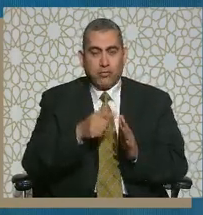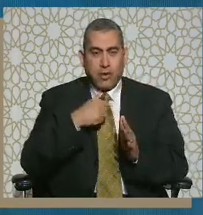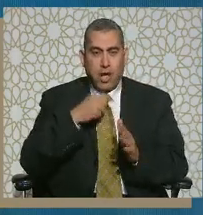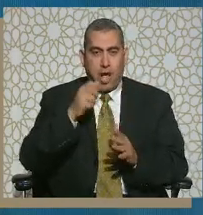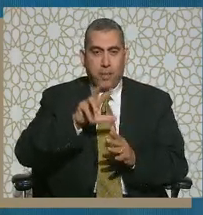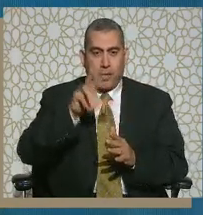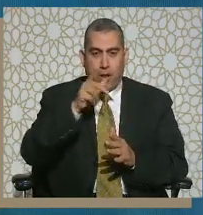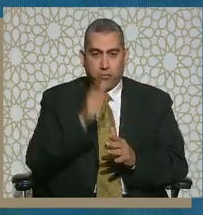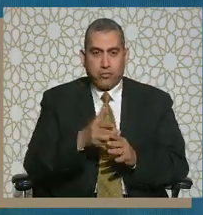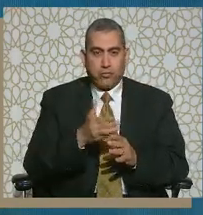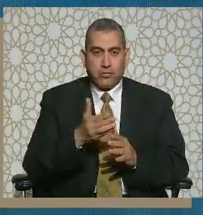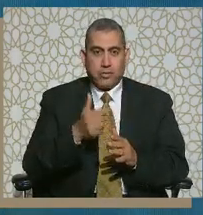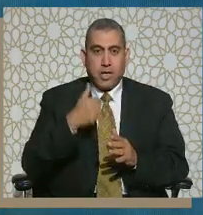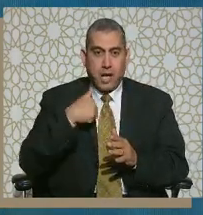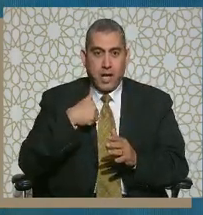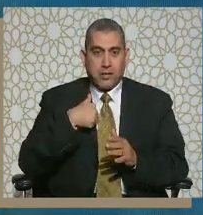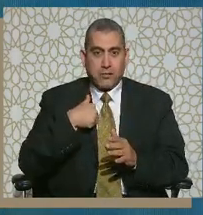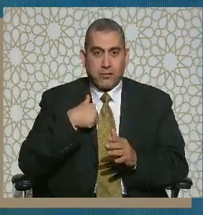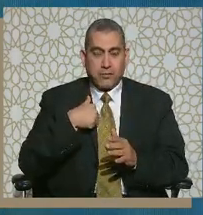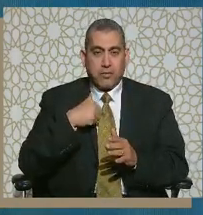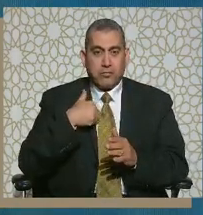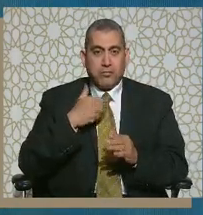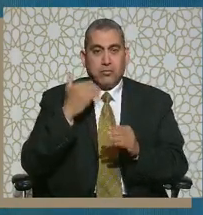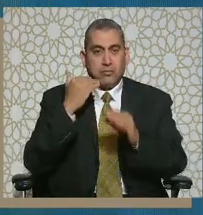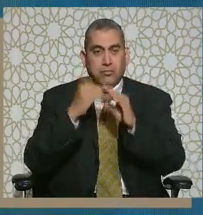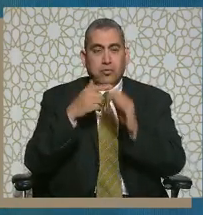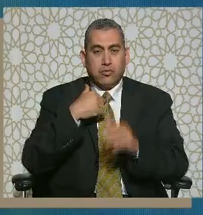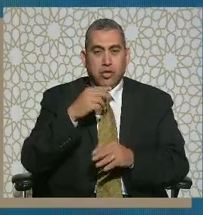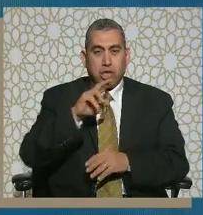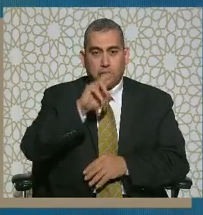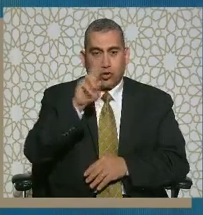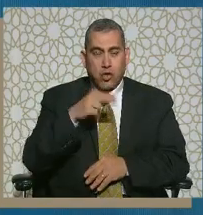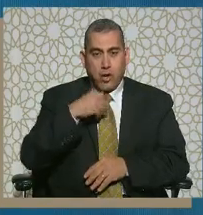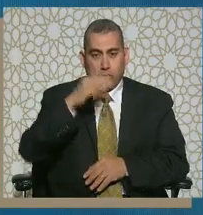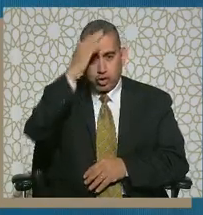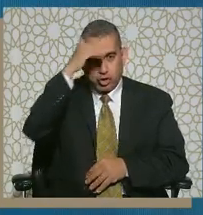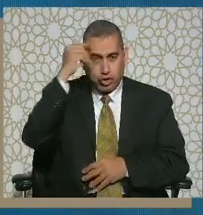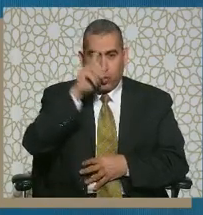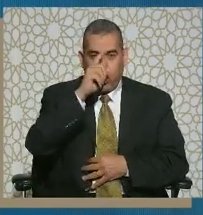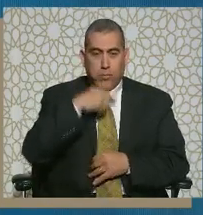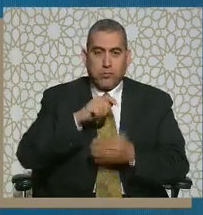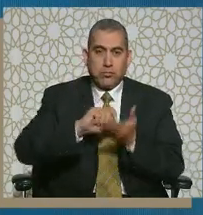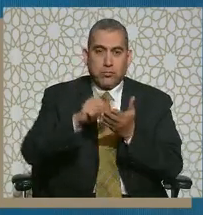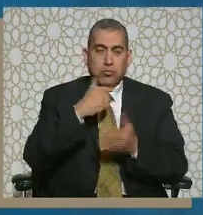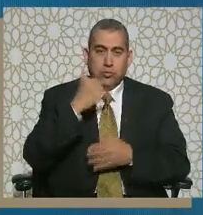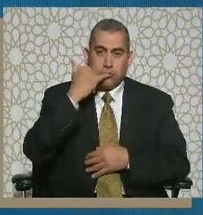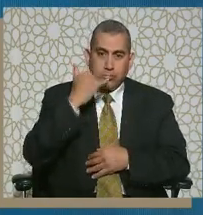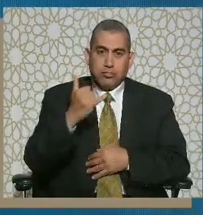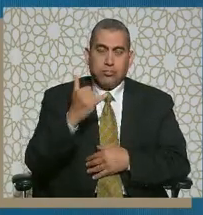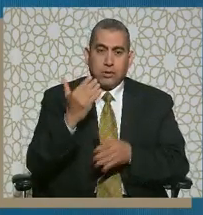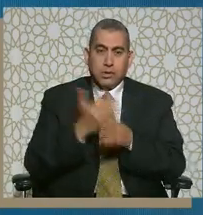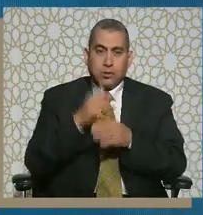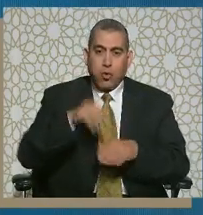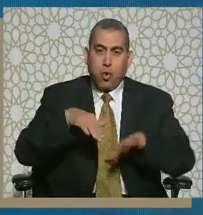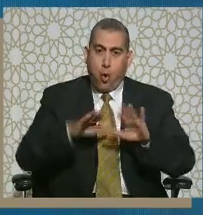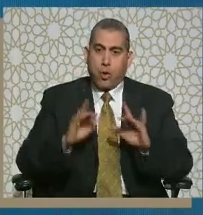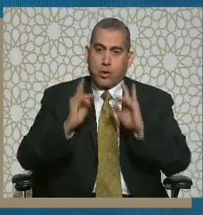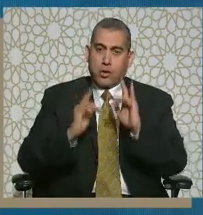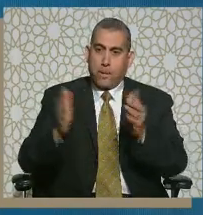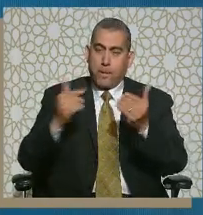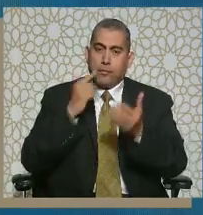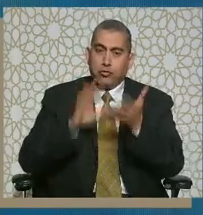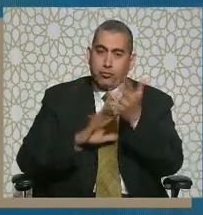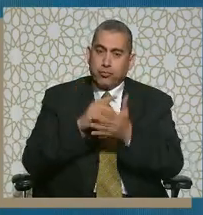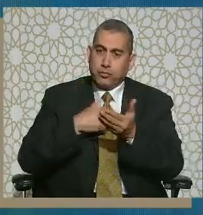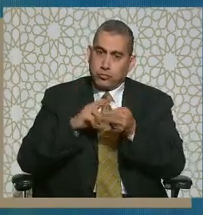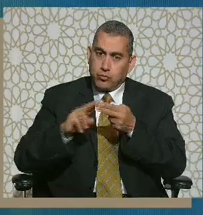أيوة يا فندم. فأنا أنا أنا بعت لحضراتكم هناك في شيخ في المشيخة، وفي ناس اتصلت بيها على أساس نقعد ونحل الخلاف ده ونحل